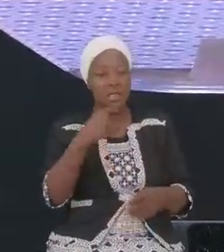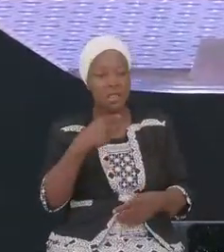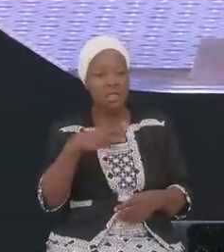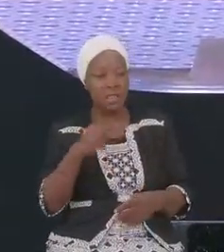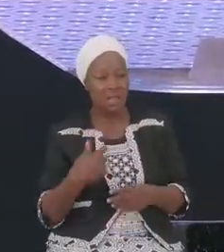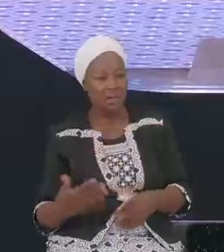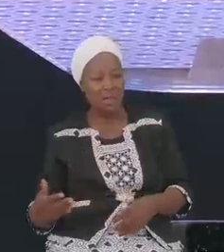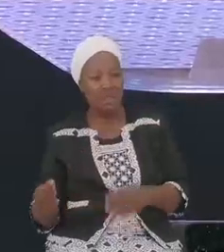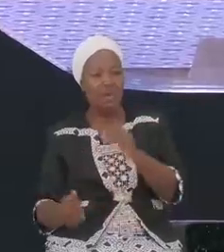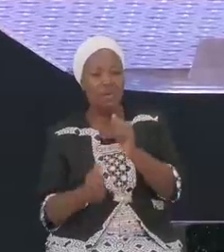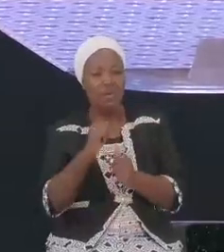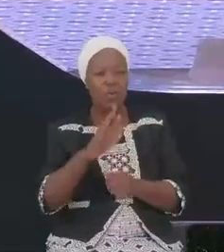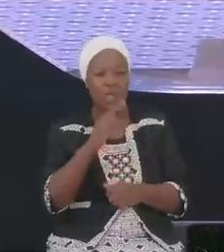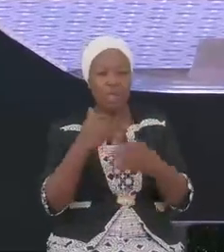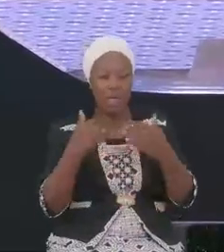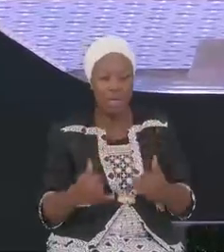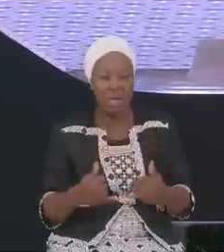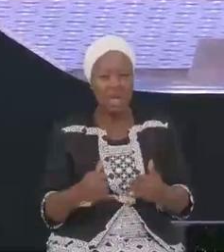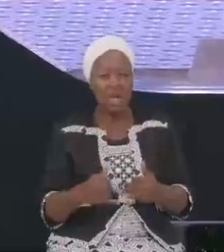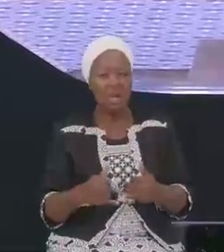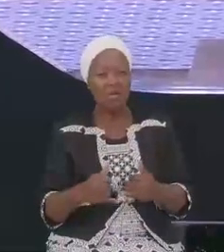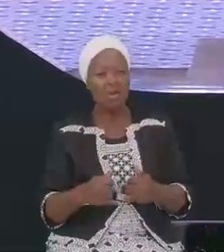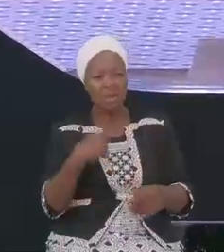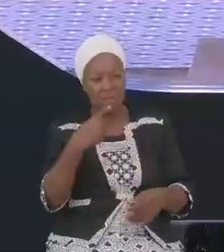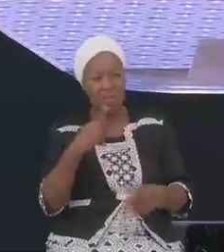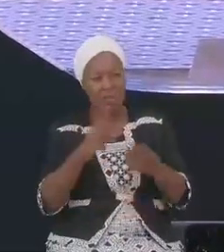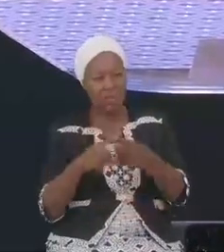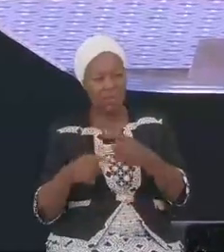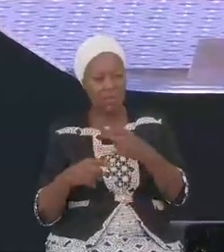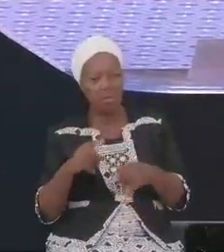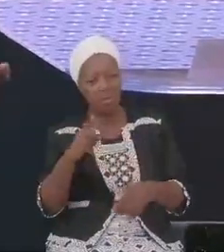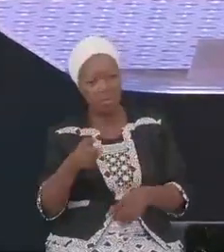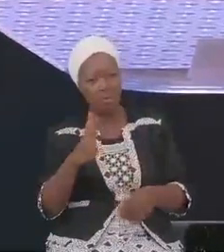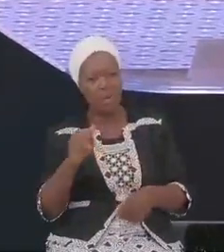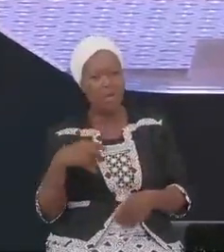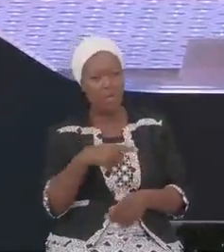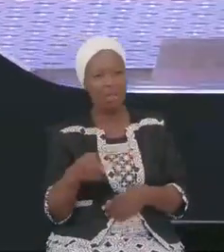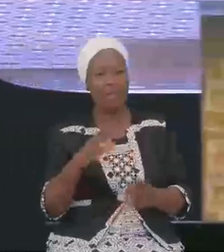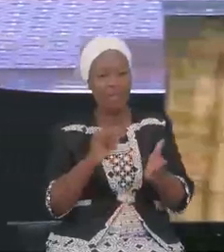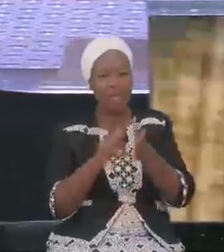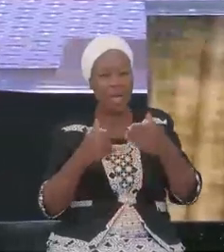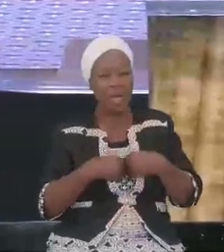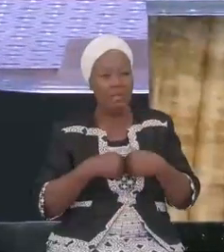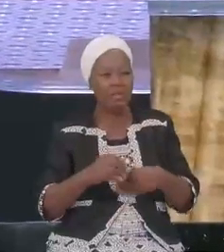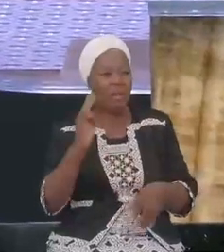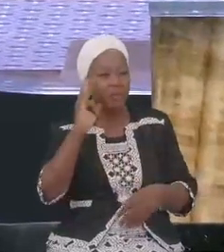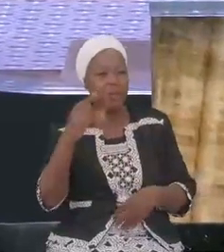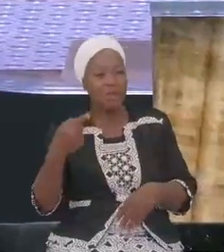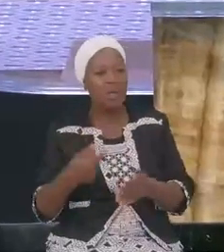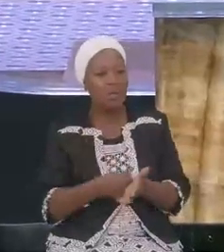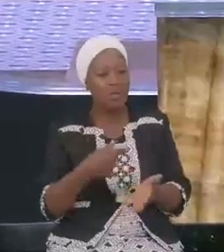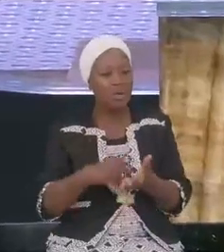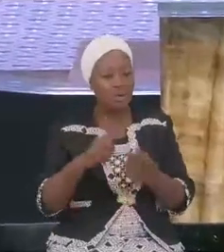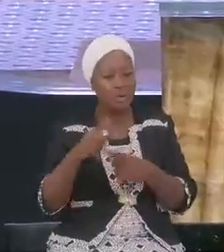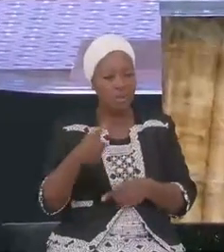Qu'ils étaient les dispensateurs de ces choses que vous ont annoncé maintenant ceux qui vous ont prêché